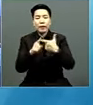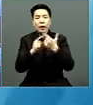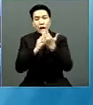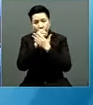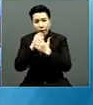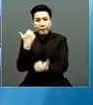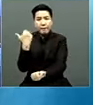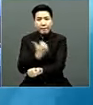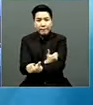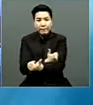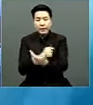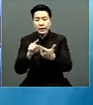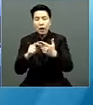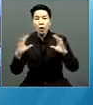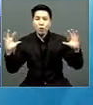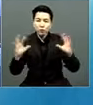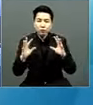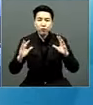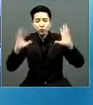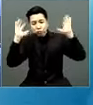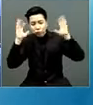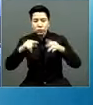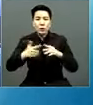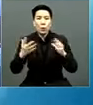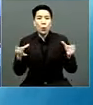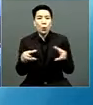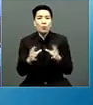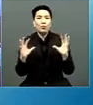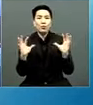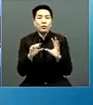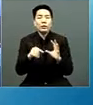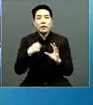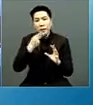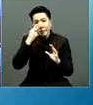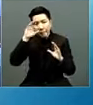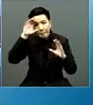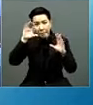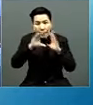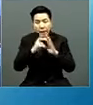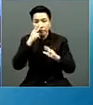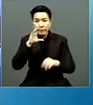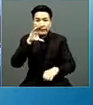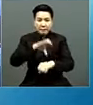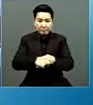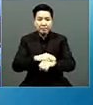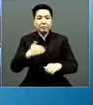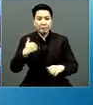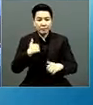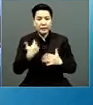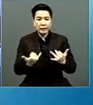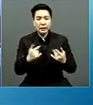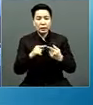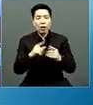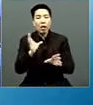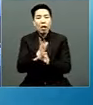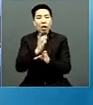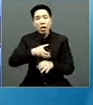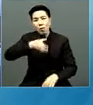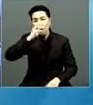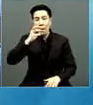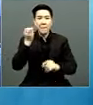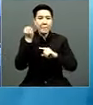นะครับชุมนุมมั่วสุมนะครับอันนี้กลุ่มชุมนุมมั่วสุมนี่ก็จะเห็นภาพของการดำเนินคดีขึ้นไปนะครับก็จะเห็นว่าดื่มสุรานี่จะ